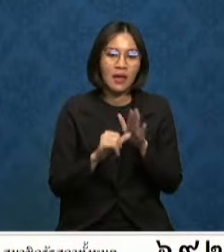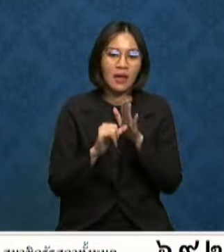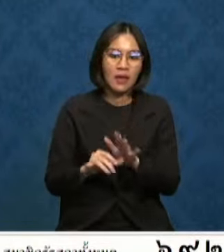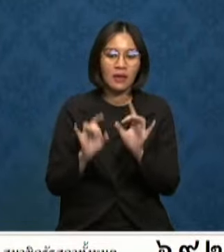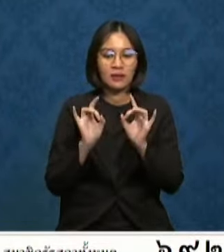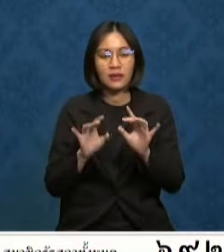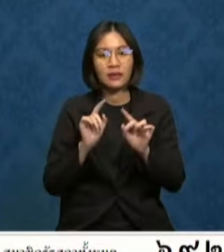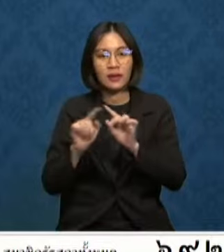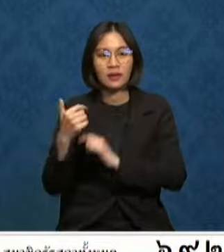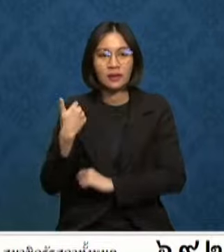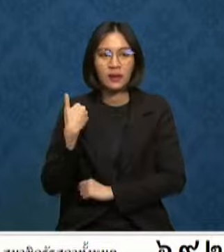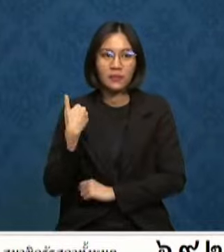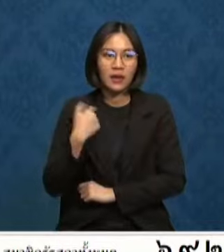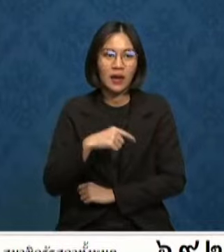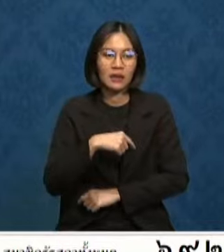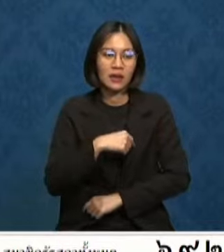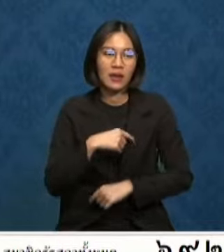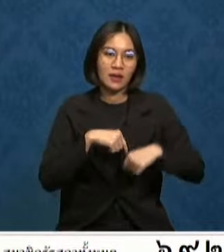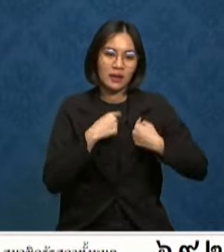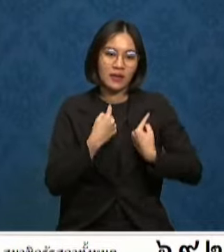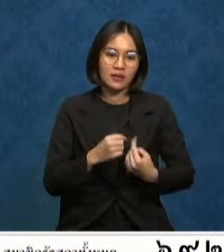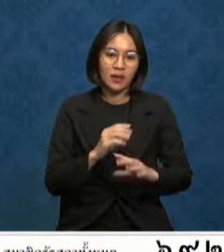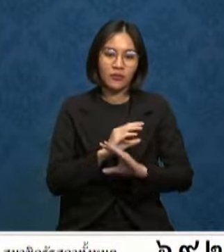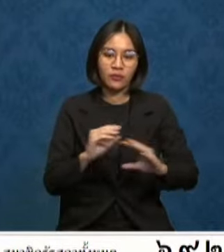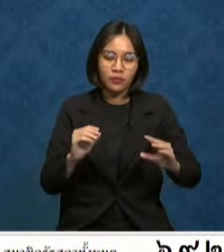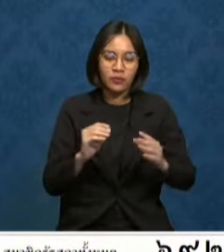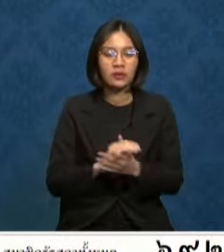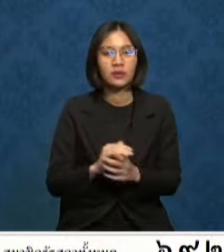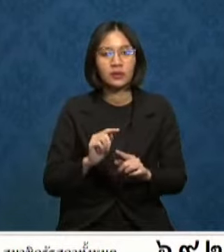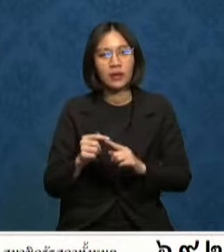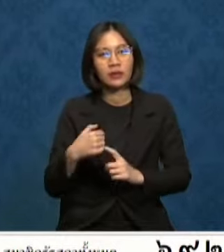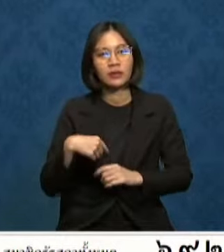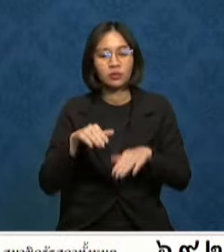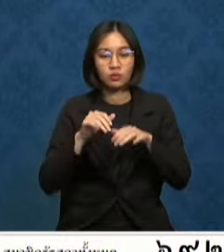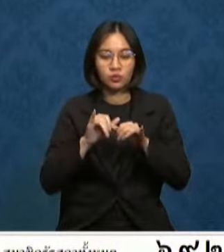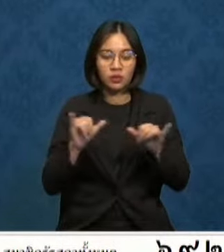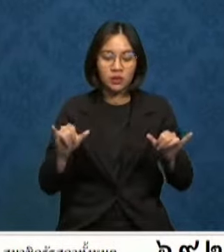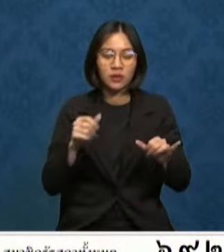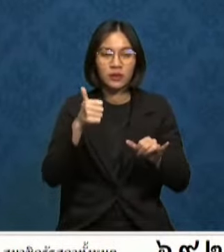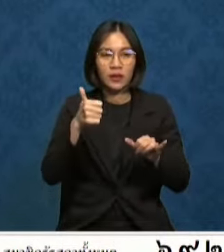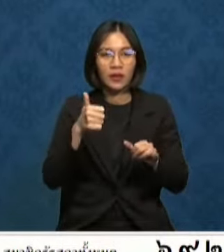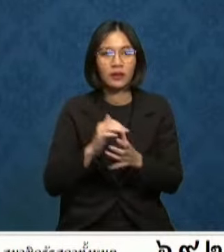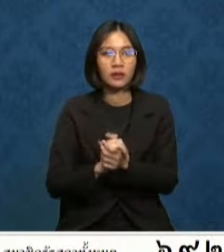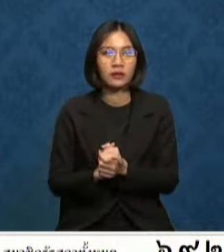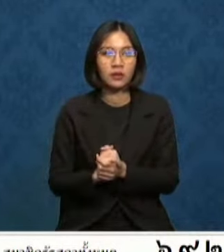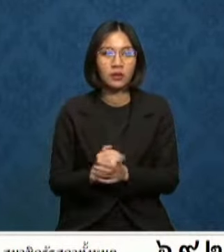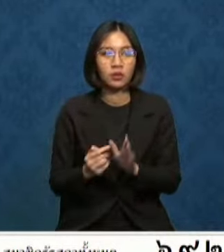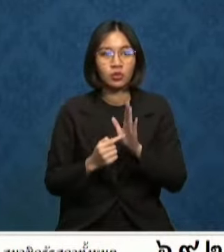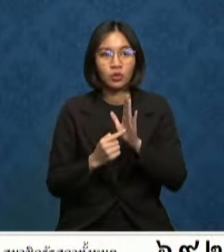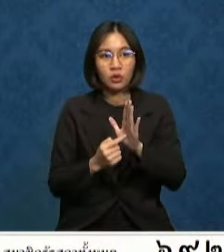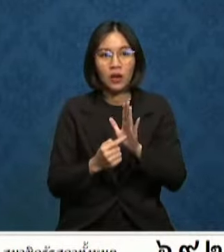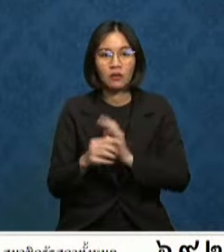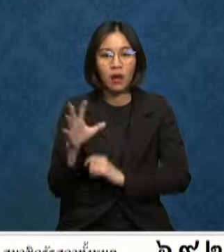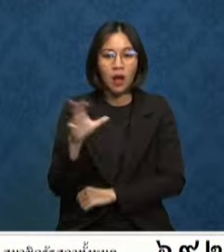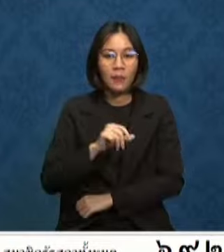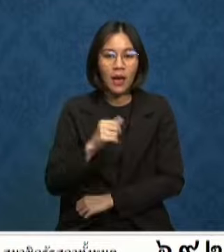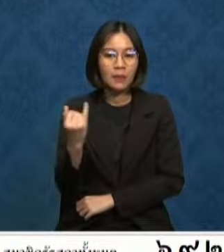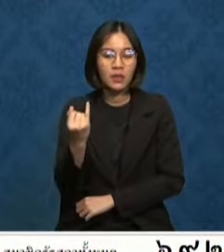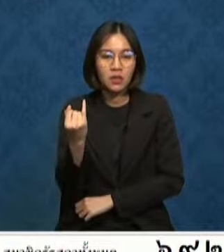เสยการลใจบางี้เราก็น่ง ๆ สุขุมหน่อยเขไปได้ที่มาไม่ดี